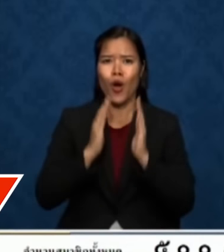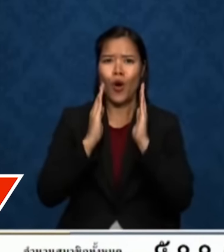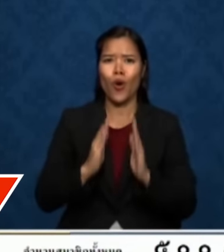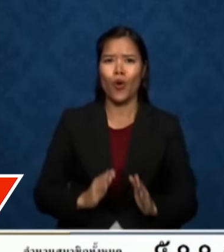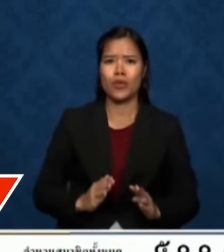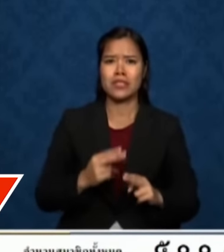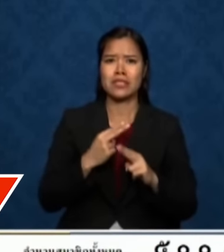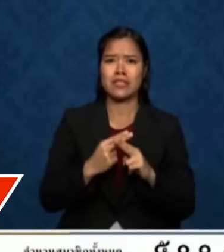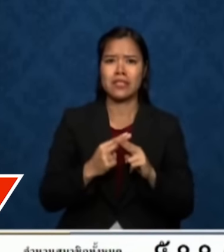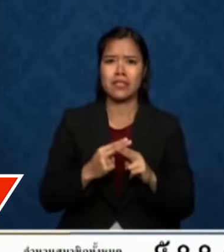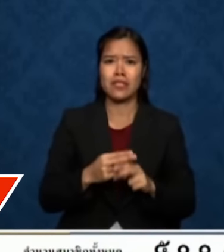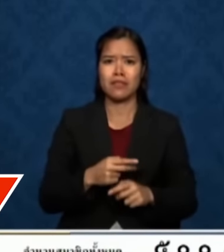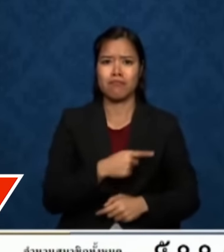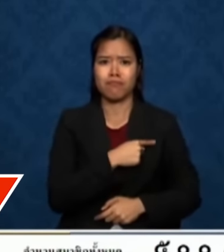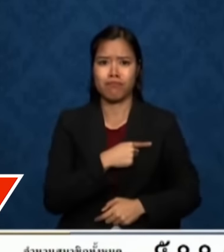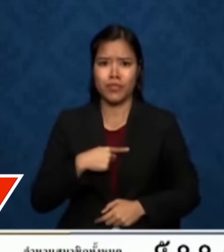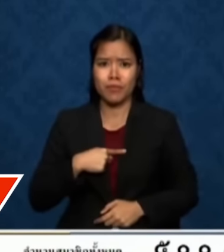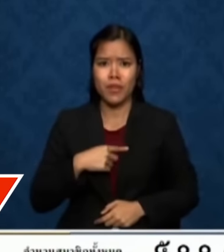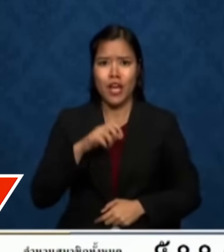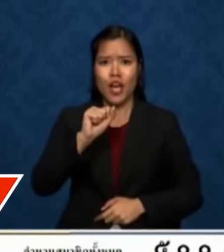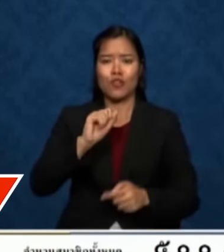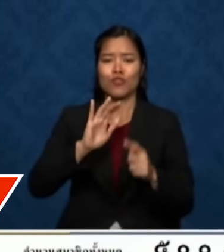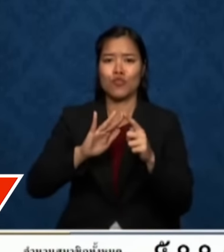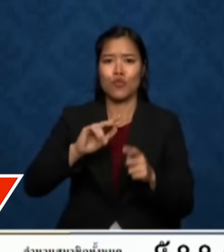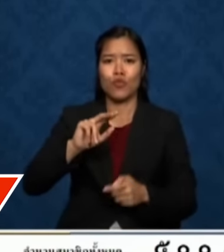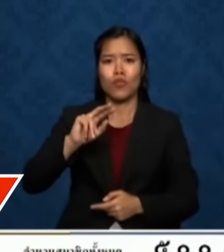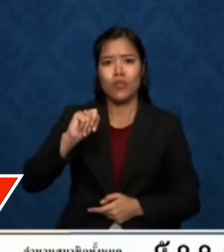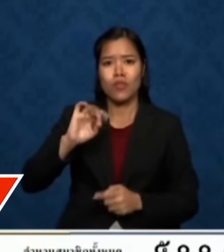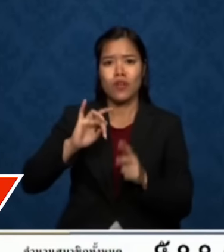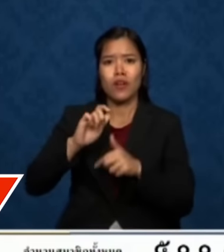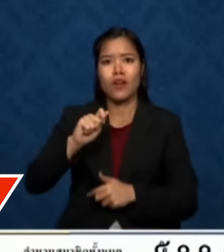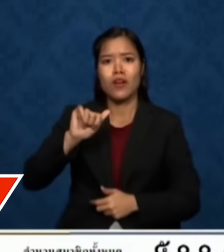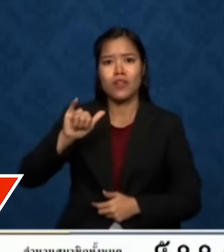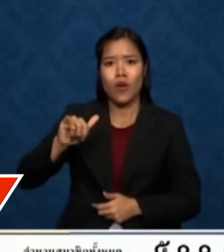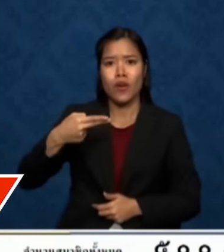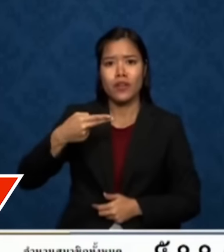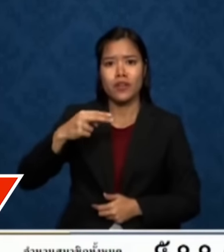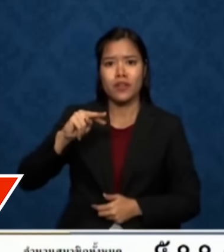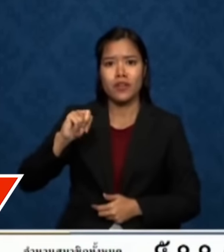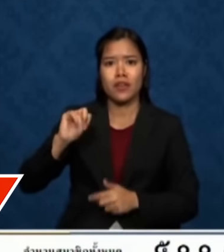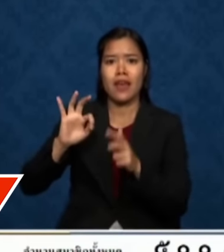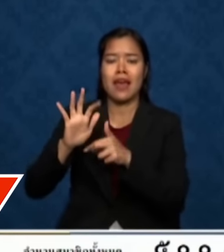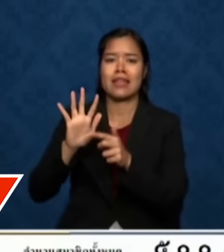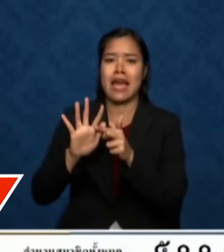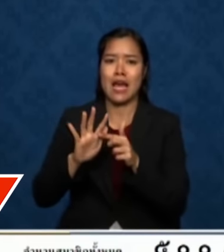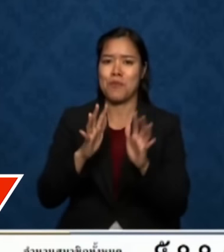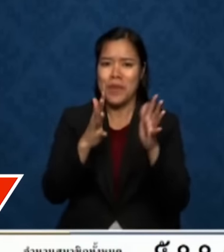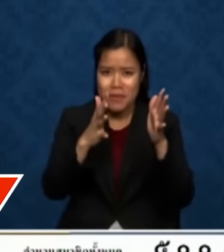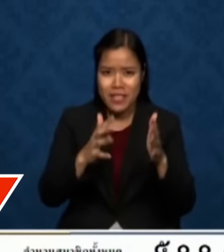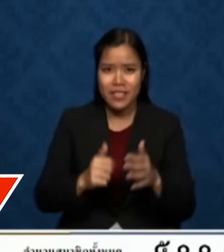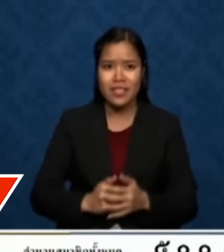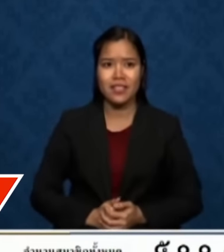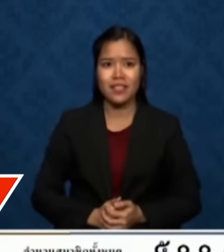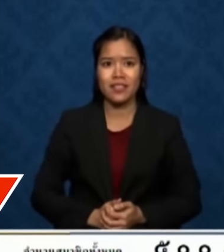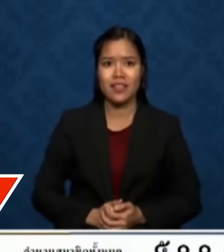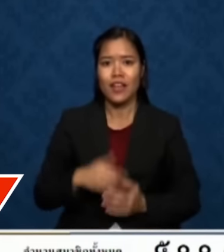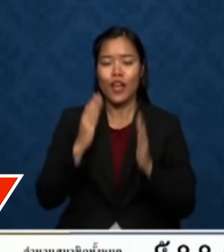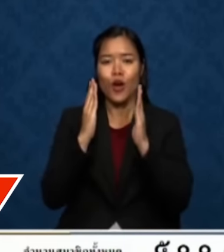ริงว่าสุน้อยหนาค่ะไม่มีค่ะและไม่มีสุน้อยหนาเป็นร้อยเป็นสิบเข้ามาคอมเมนต์ใน